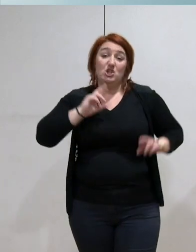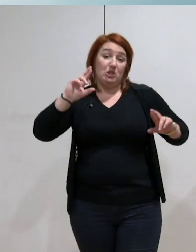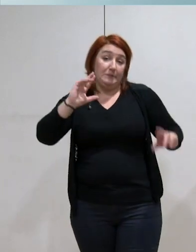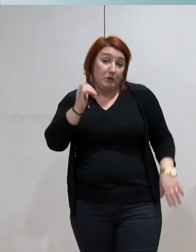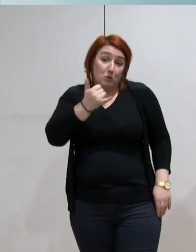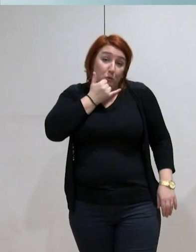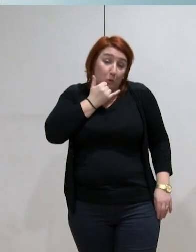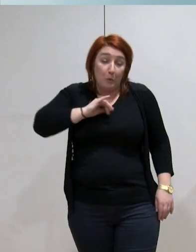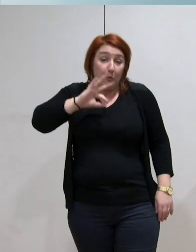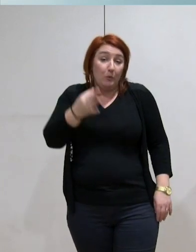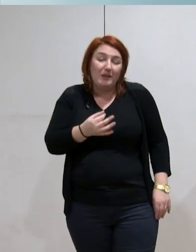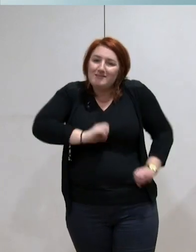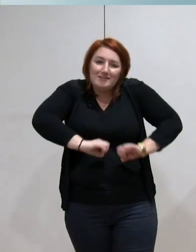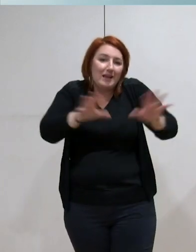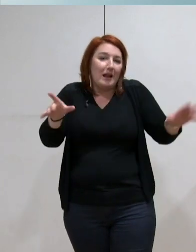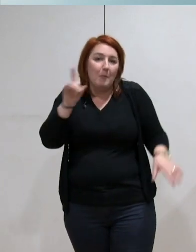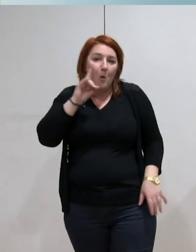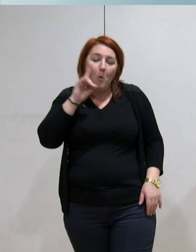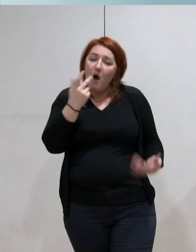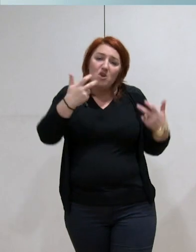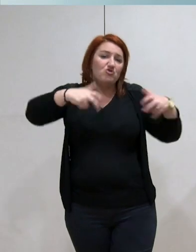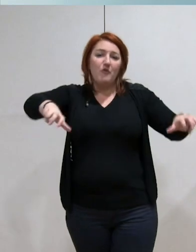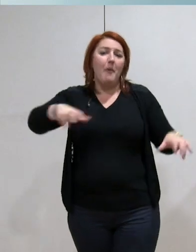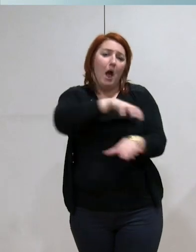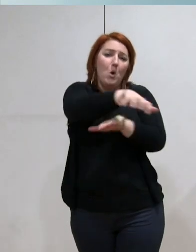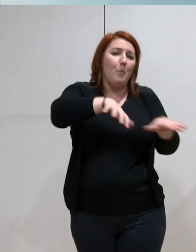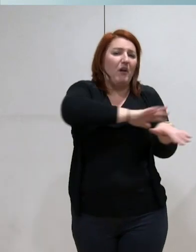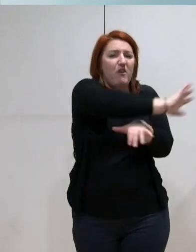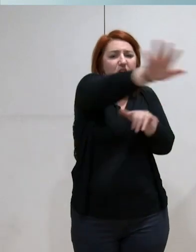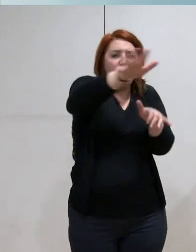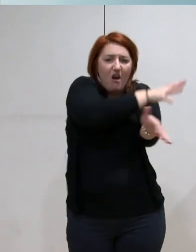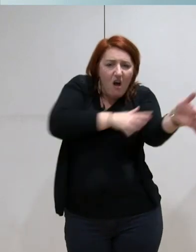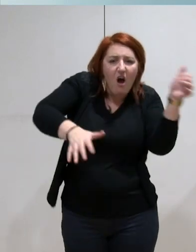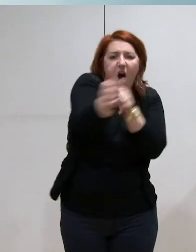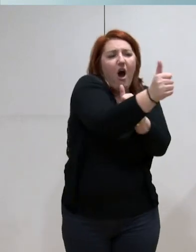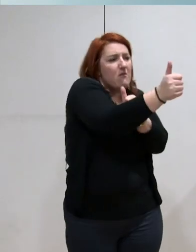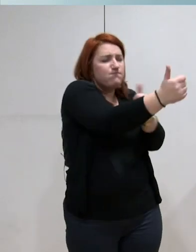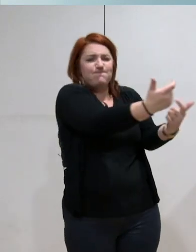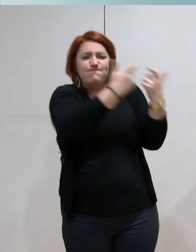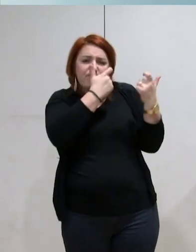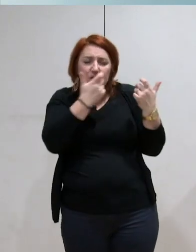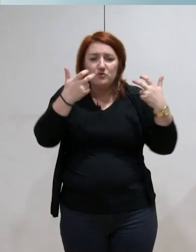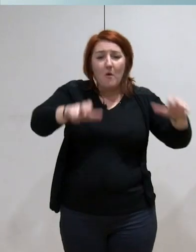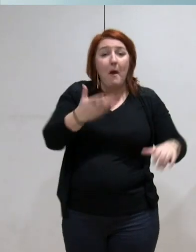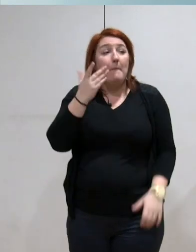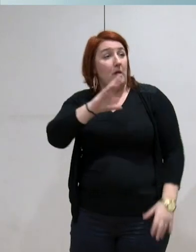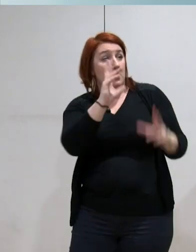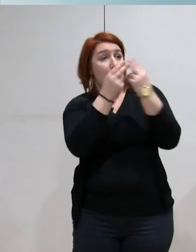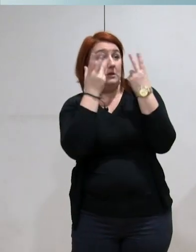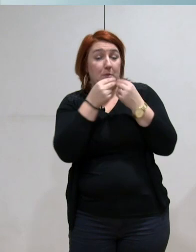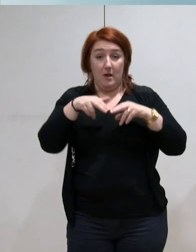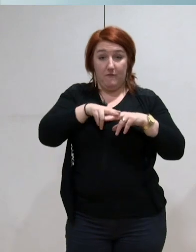clair je n'ai pas du tout envie que l'on soit mis s la tutelle du préfet mais comme je n'ai eu aucun début de commencement d'explication